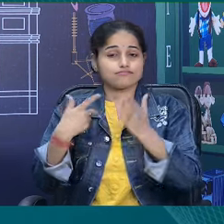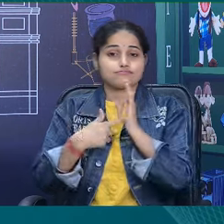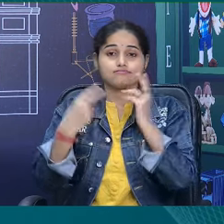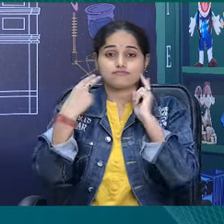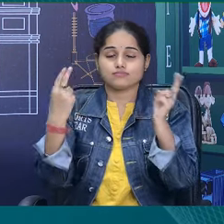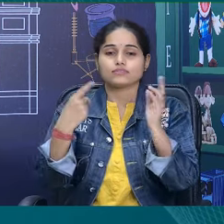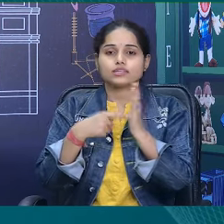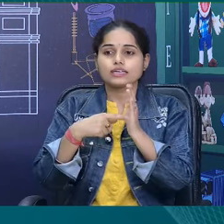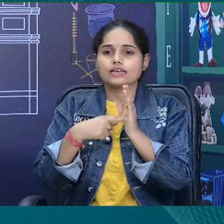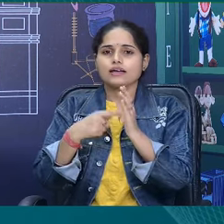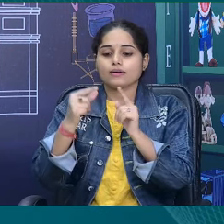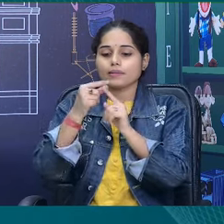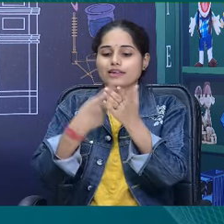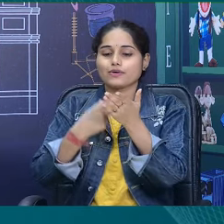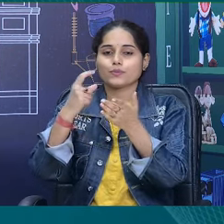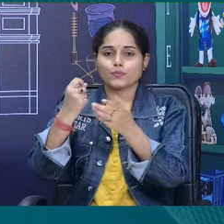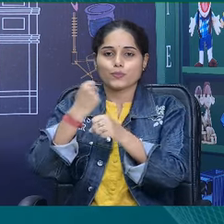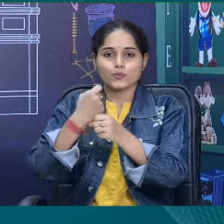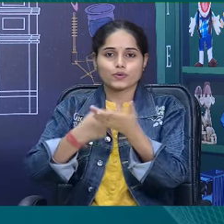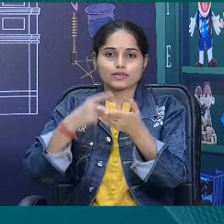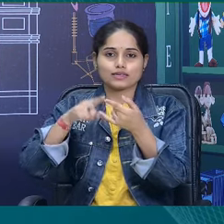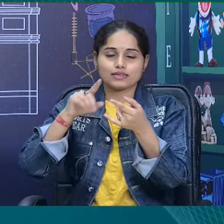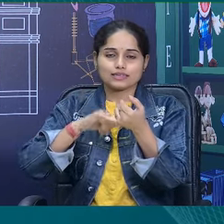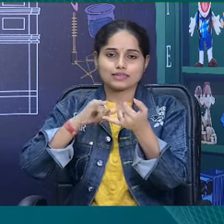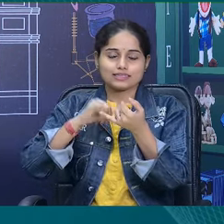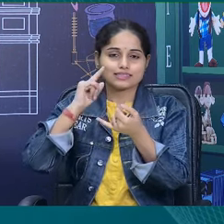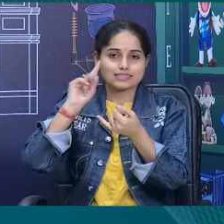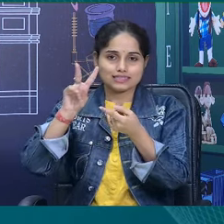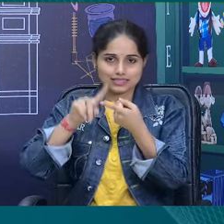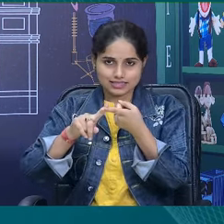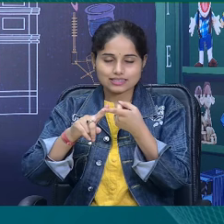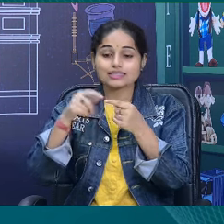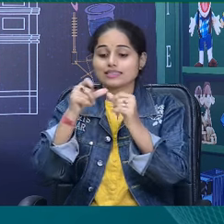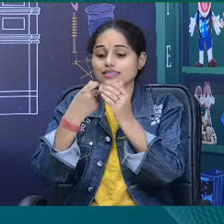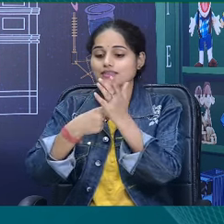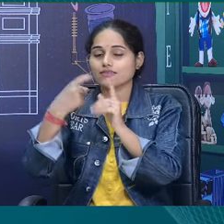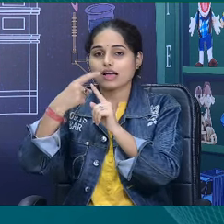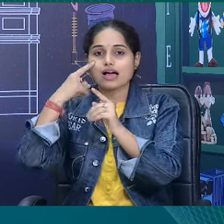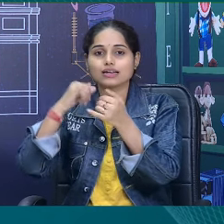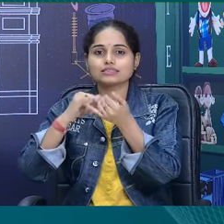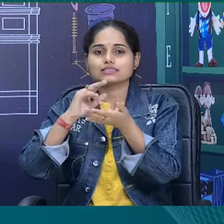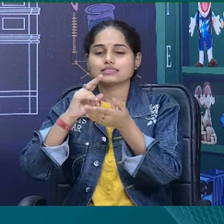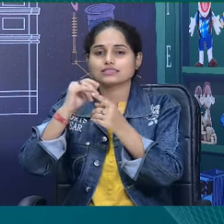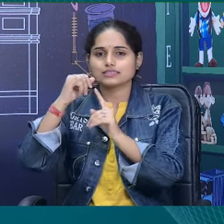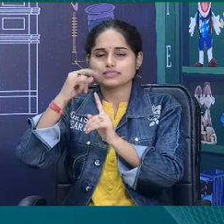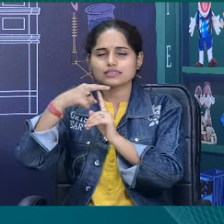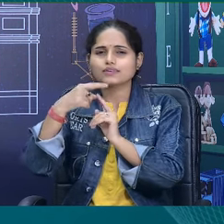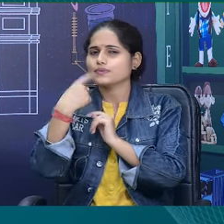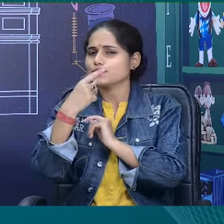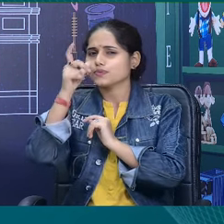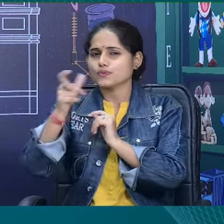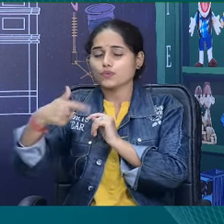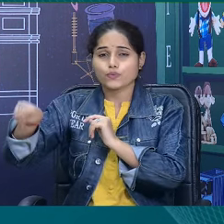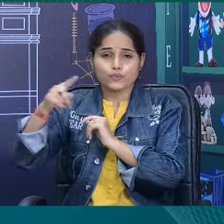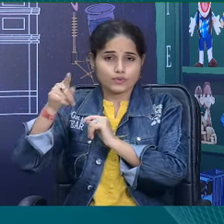प्रोग्रेसिव आर्टिस्ट का पार्ट आ जाता है सर यहां पर राइट तो प्रोग्रेसिव आर्टिस्ट सर हमारे बेसिकली जो थे उन लोगों ने